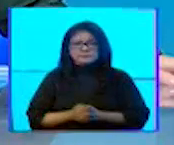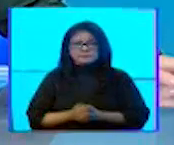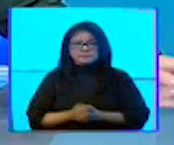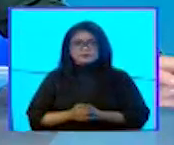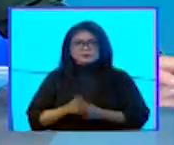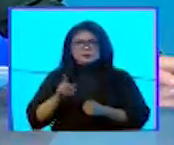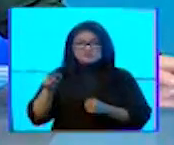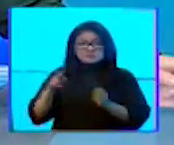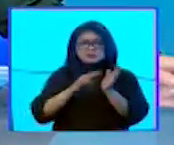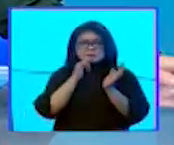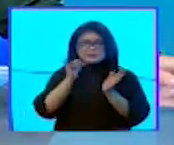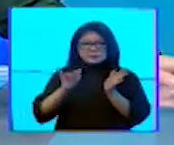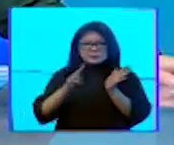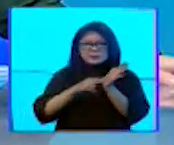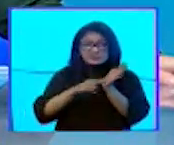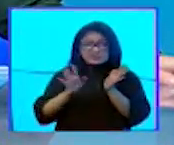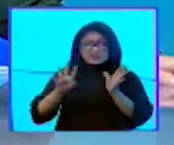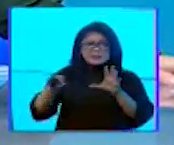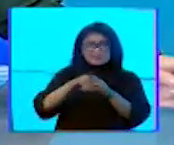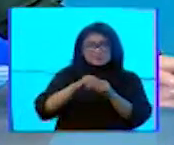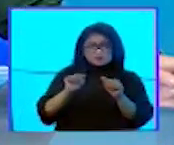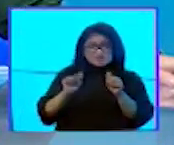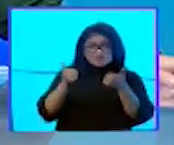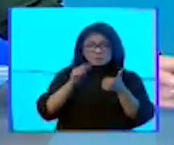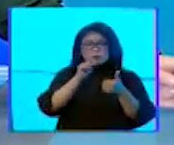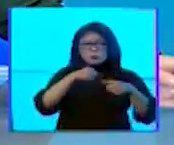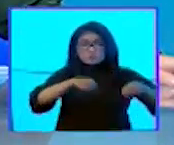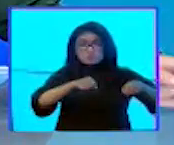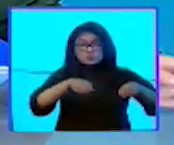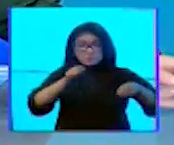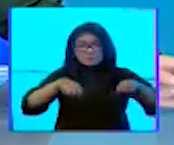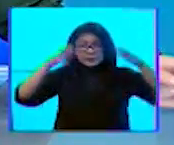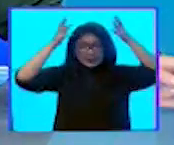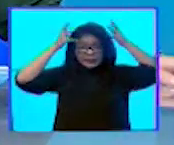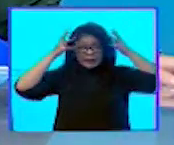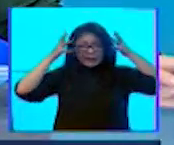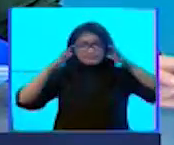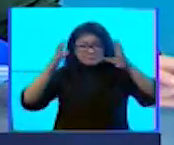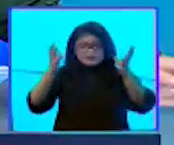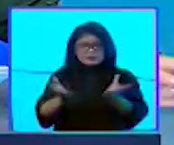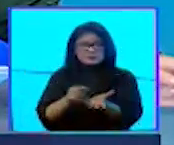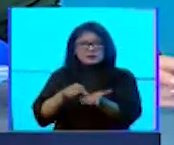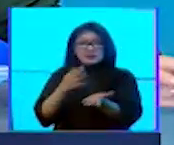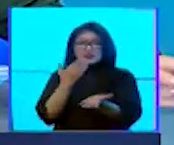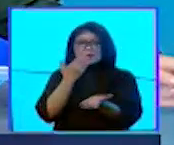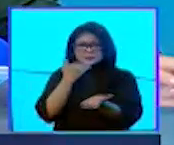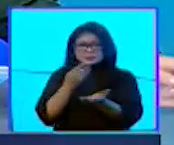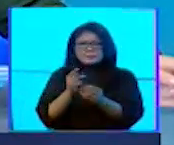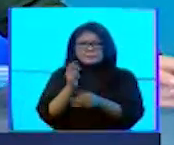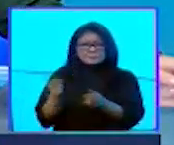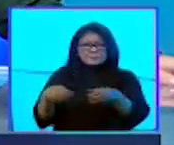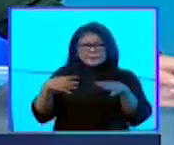Pemirsa, dinilai tidak memenuhi unsur keselamatan pengendara sepeda motor yang memakai helm berbentuk rice cooker di Pasuruan, Jawa Timur diperiksa